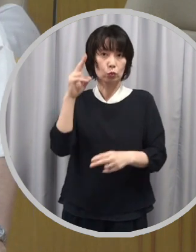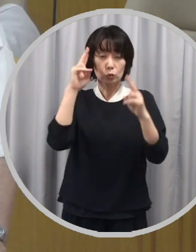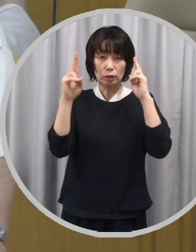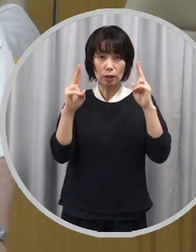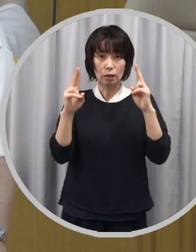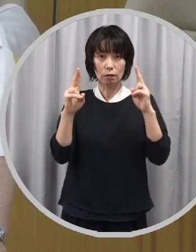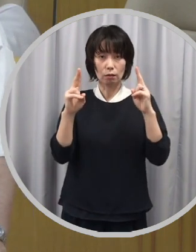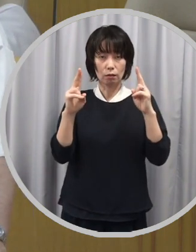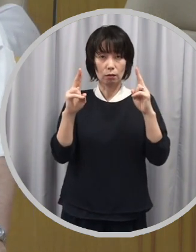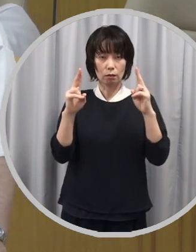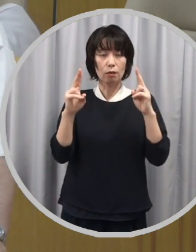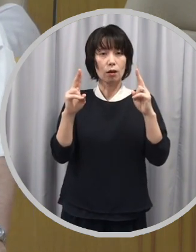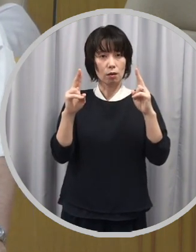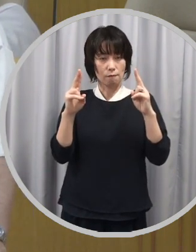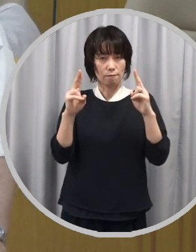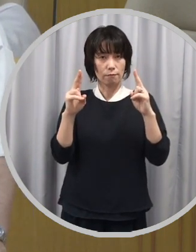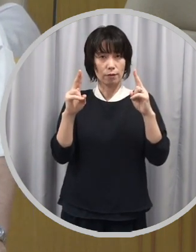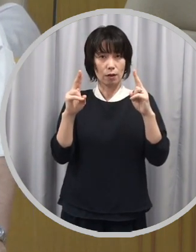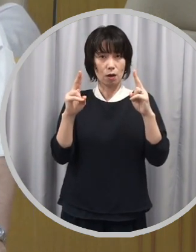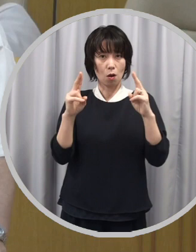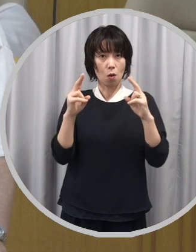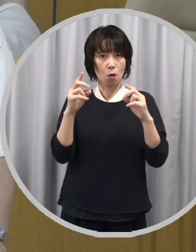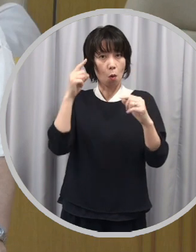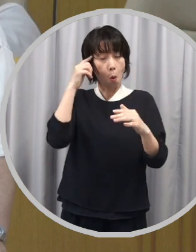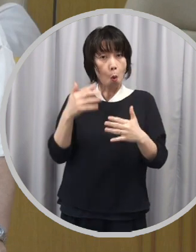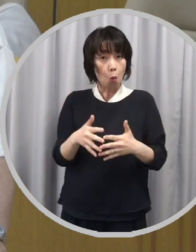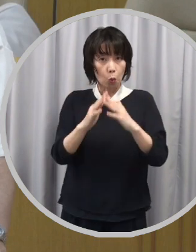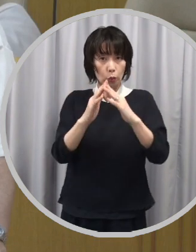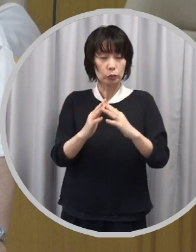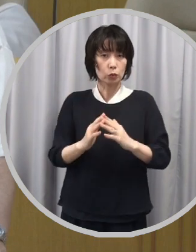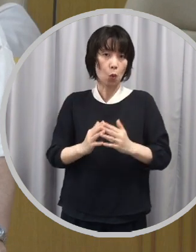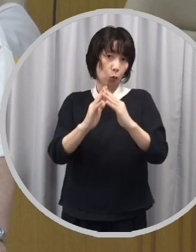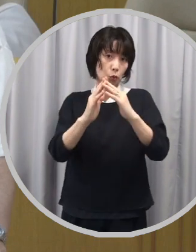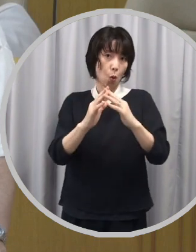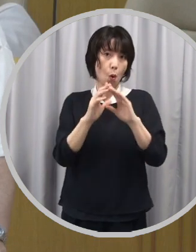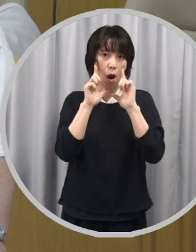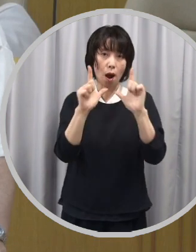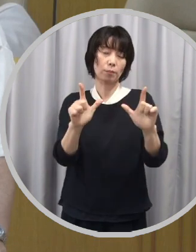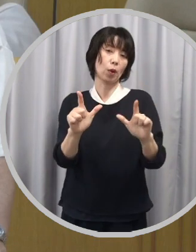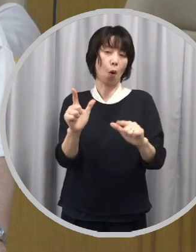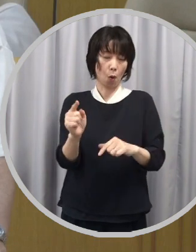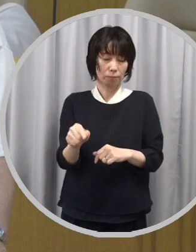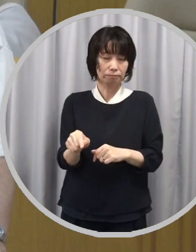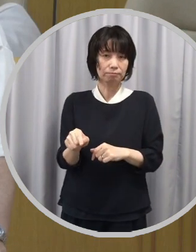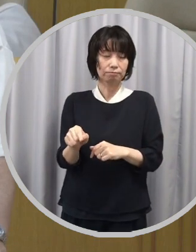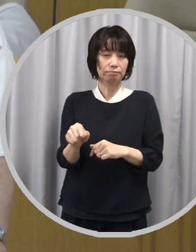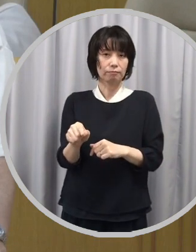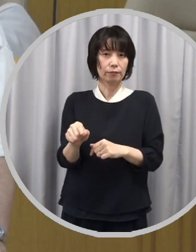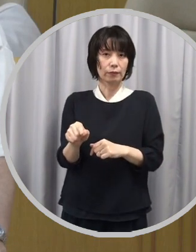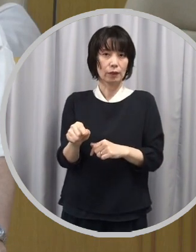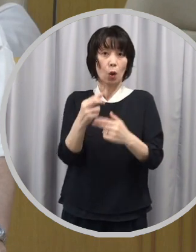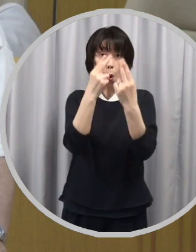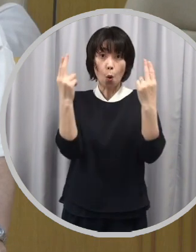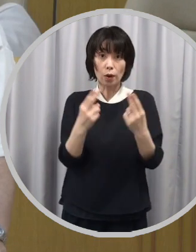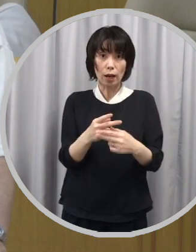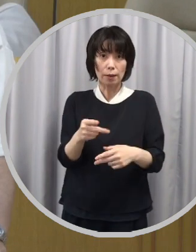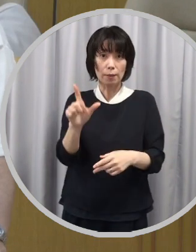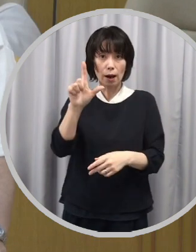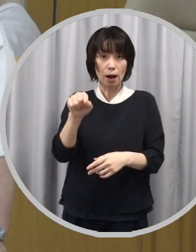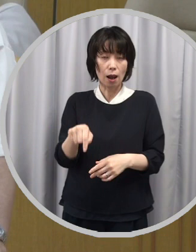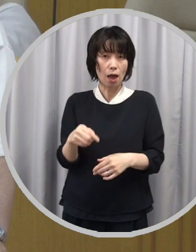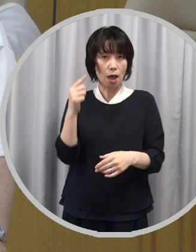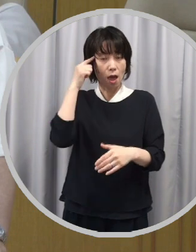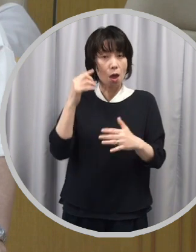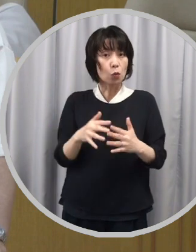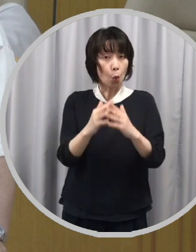を発表されております。その北海バレー構想が北